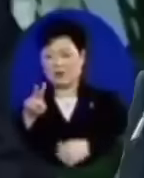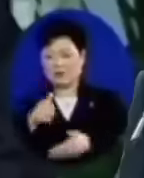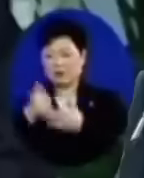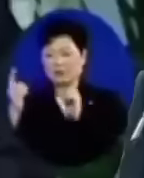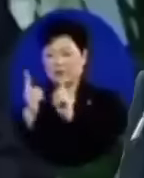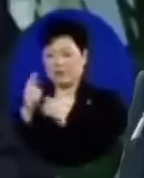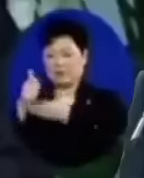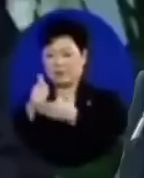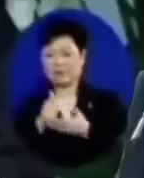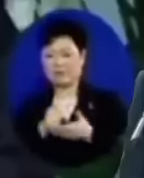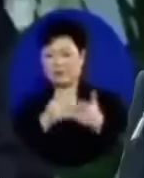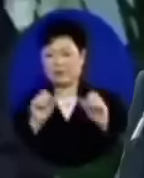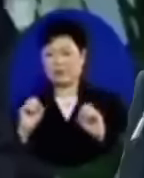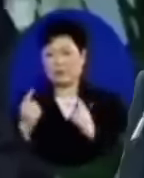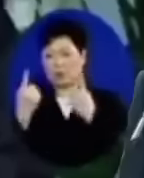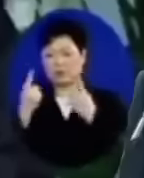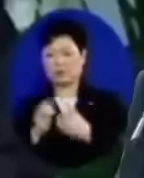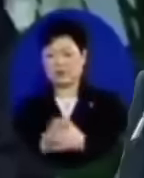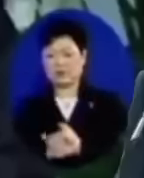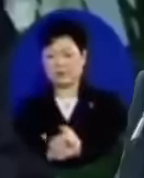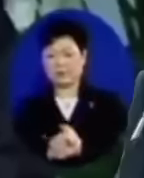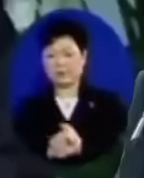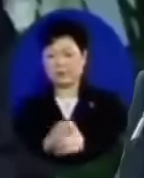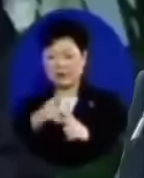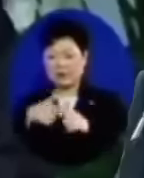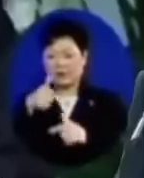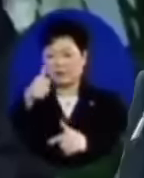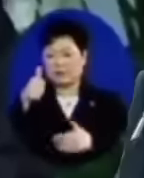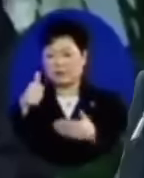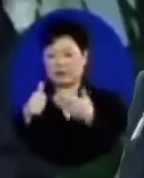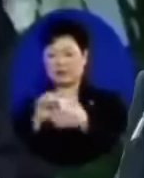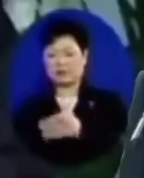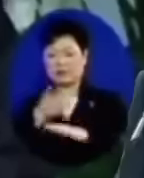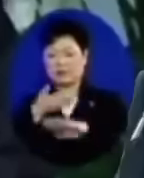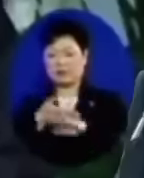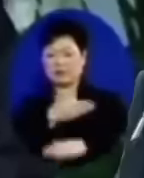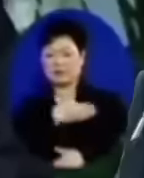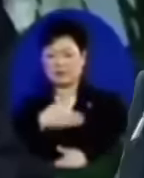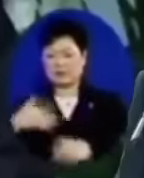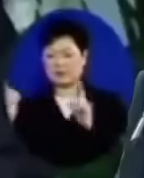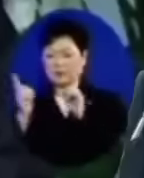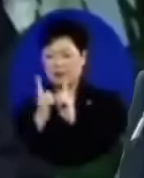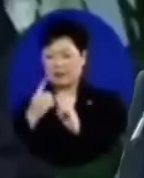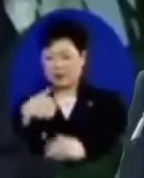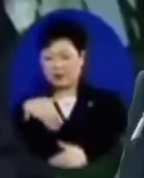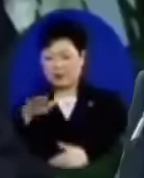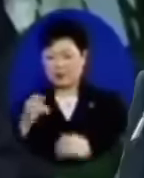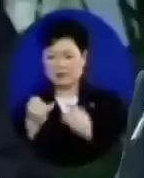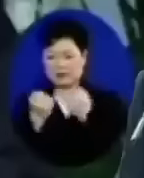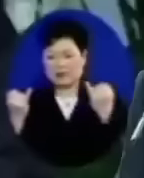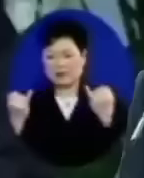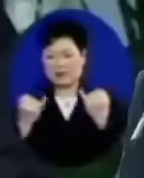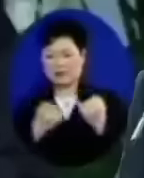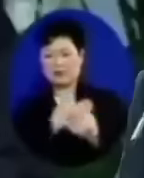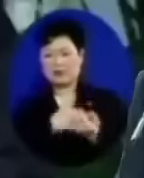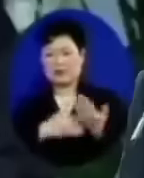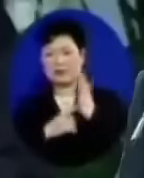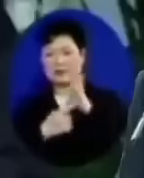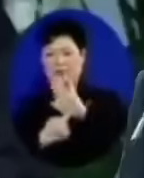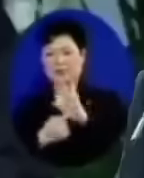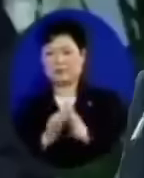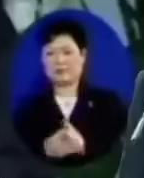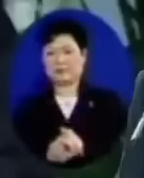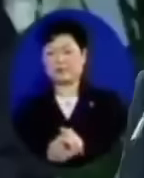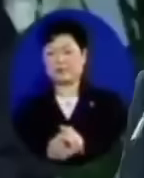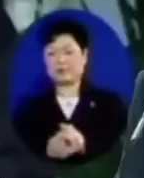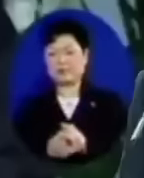경배하셨습니다. 그와 동시에 순식간에 예수님은 다른 제자들을 만나러 가는 여자들에게 나타나셨습니다.